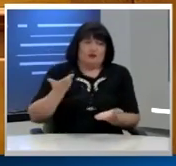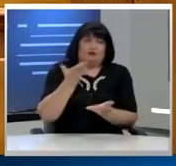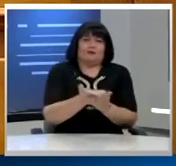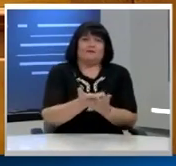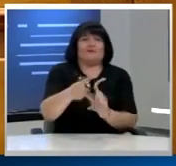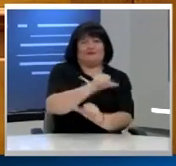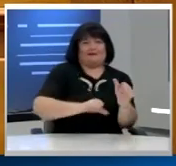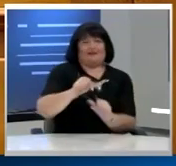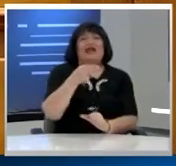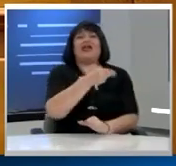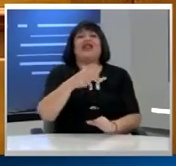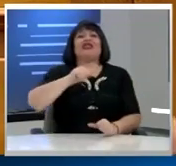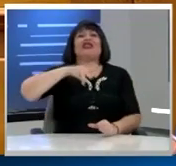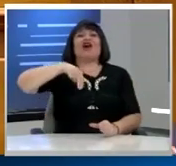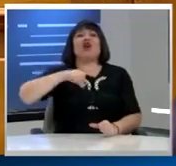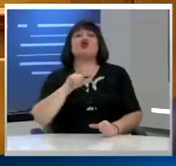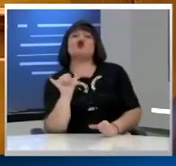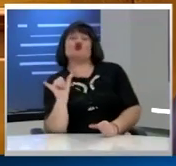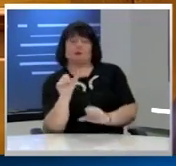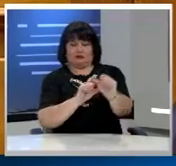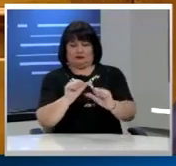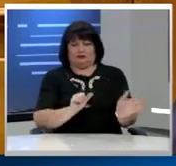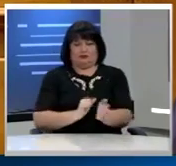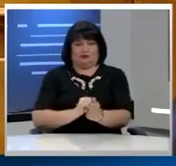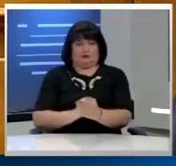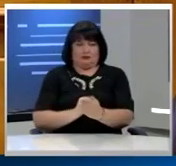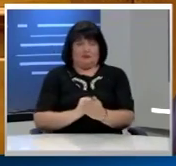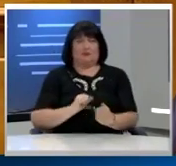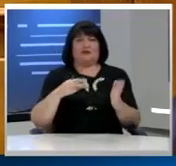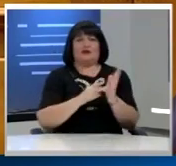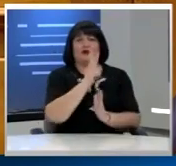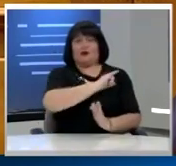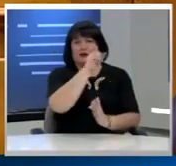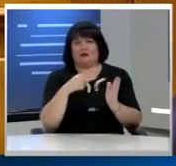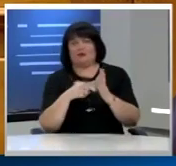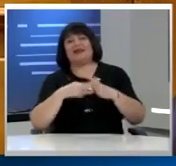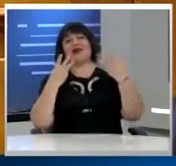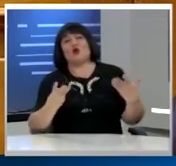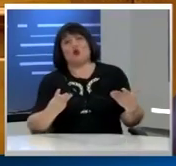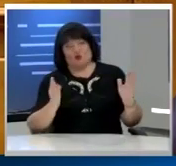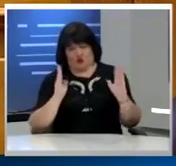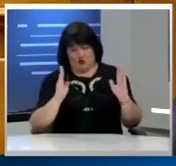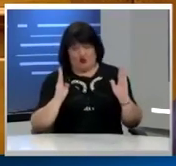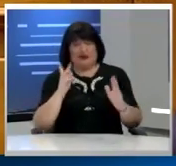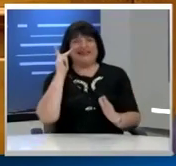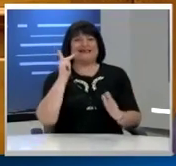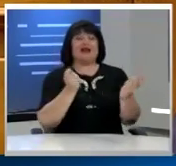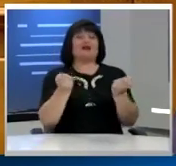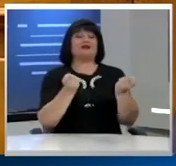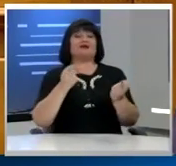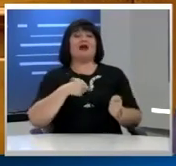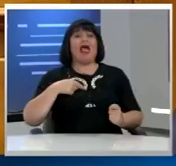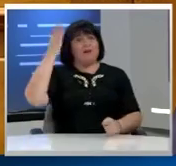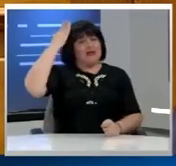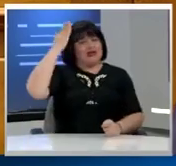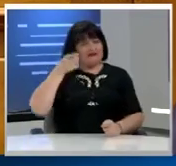αντικατασταθεί η κυρία Θάνου, αλλά από το 2012 στο 2018, υπό την ηγεσία του κυρίου Κυριτσάκη,